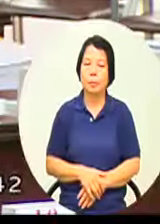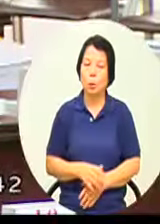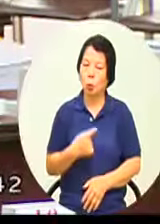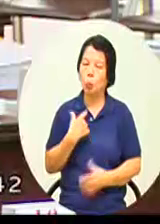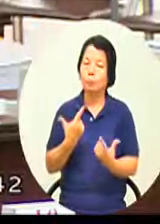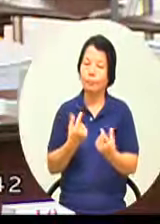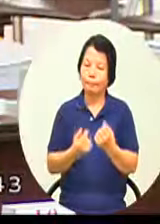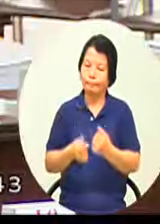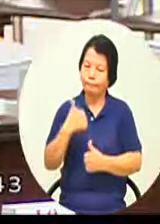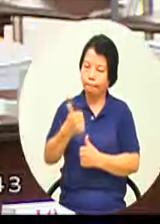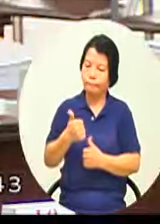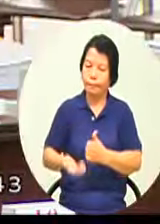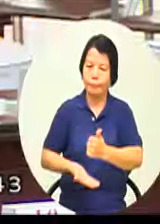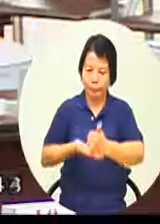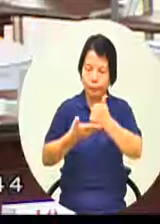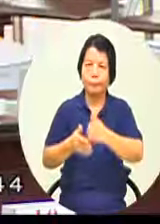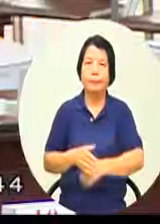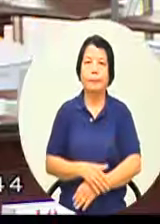定啦。